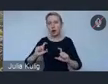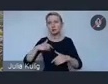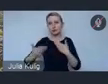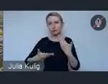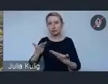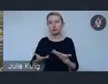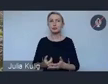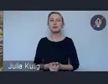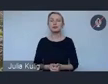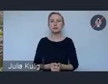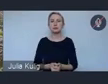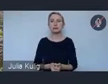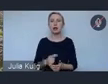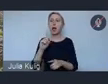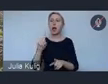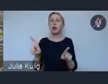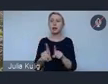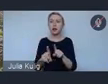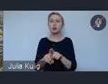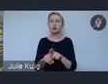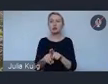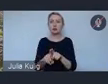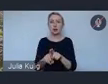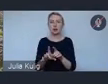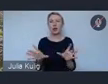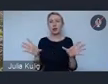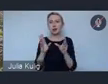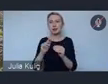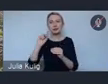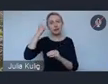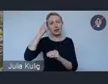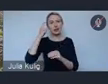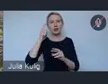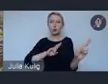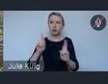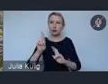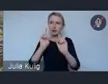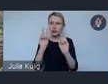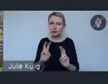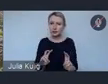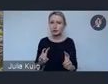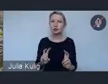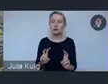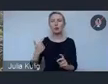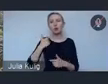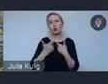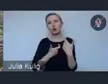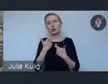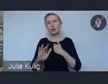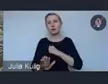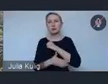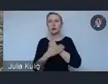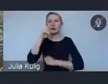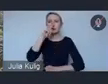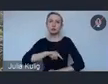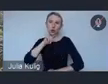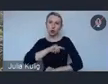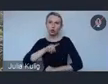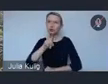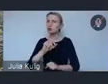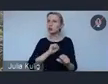a także wspólnie z centrum Interwencji Kryzysowej budujemy wsparcie psychologiczne które jest